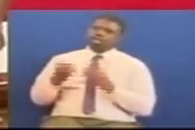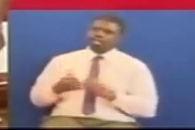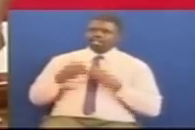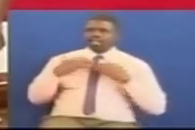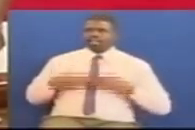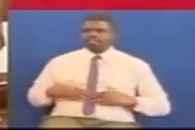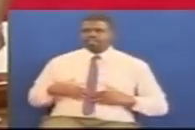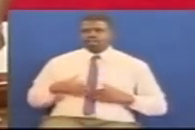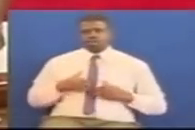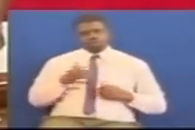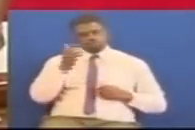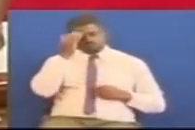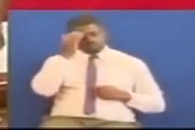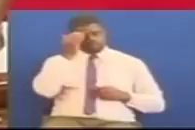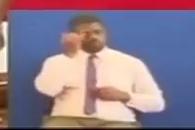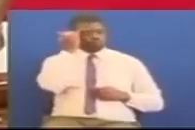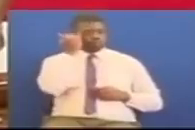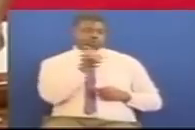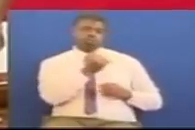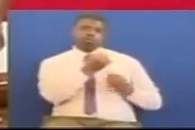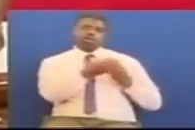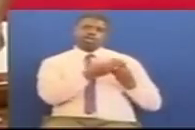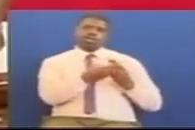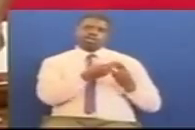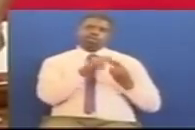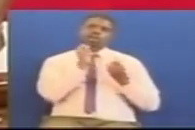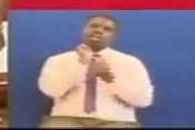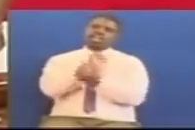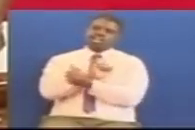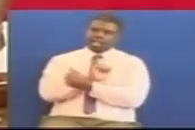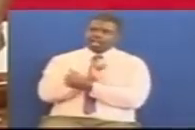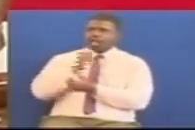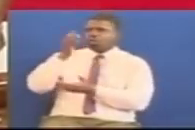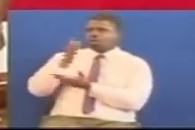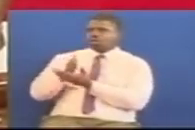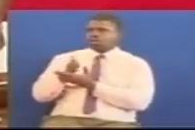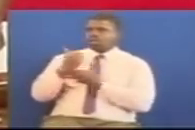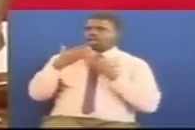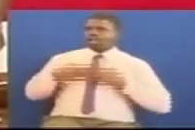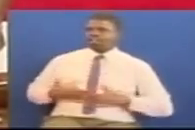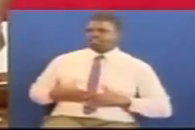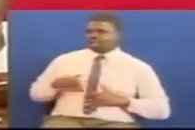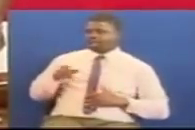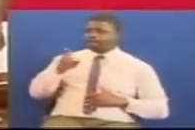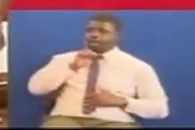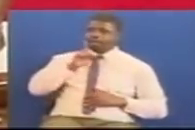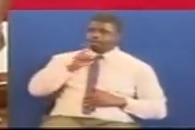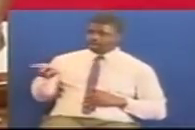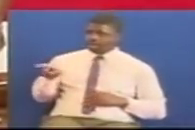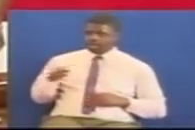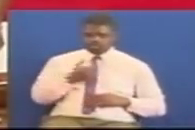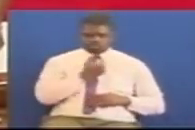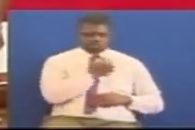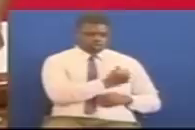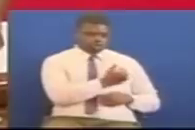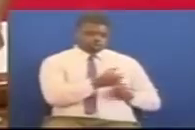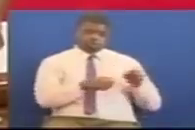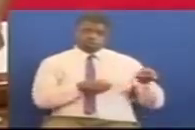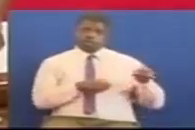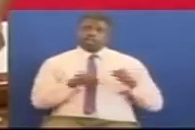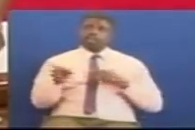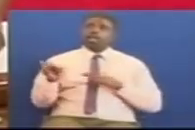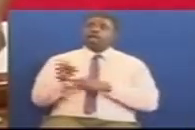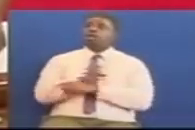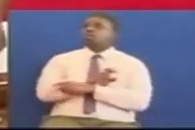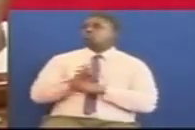kuzingatia maelekezo na ushauri wa daktari wa gereza ili kuhakikisha afya ya mama na mtoto inalindwa. Aidha, serikali inazidi